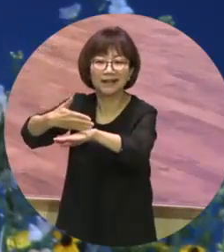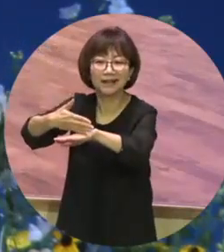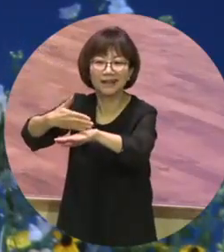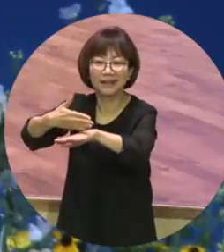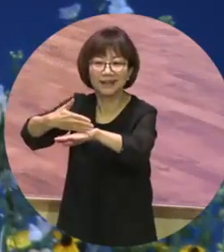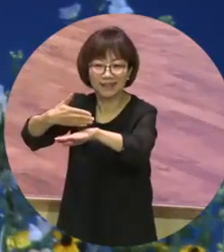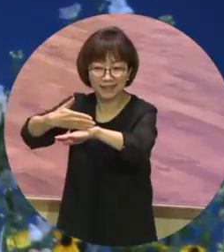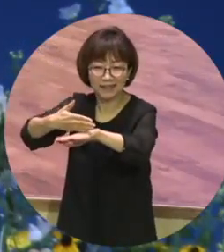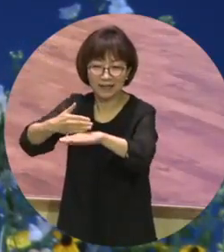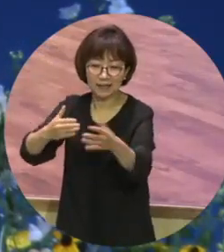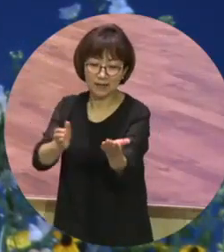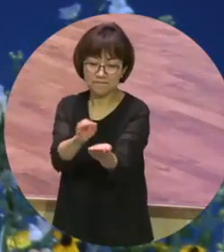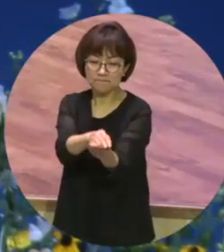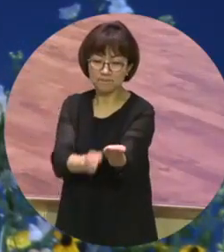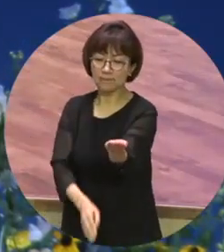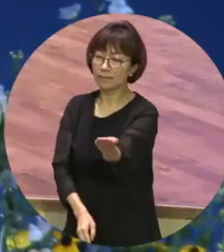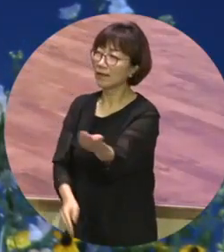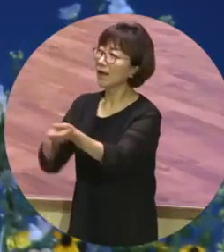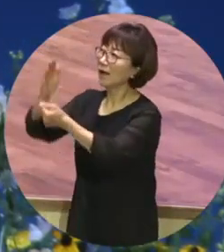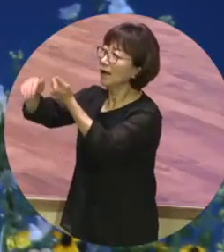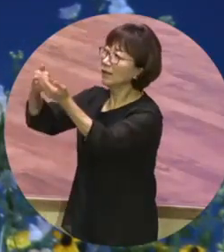하나님 감사를 드리는